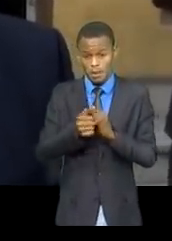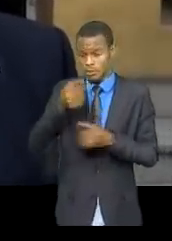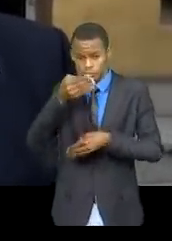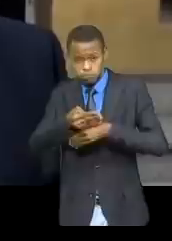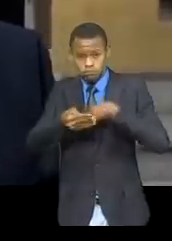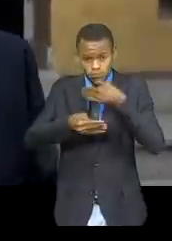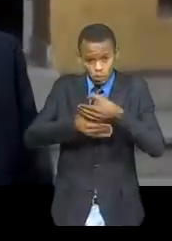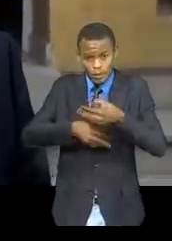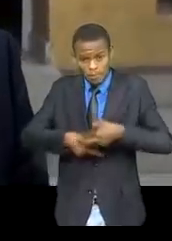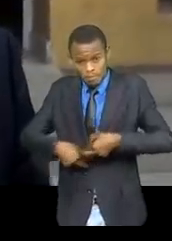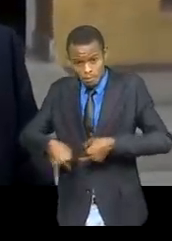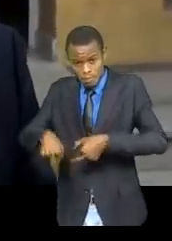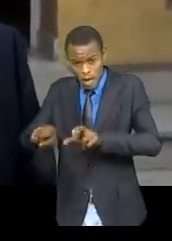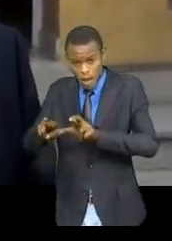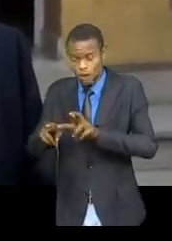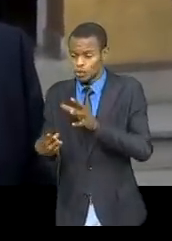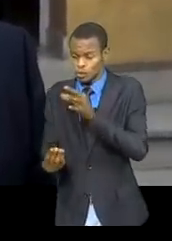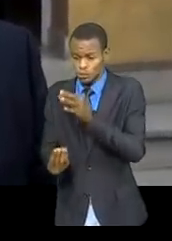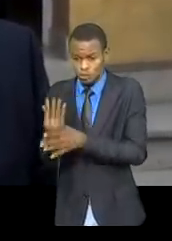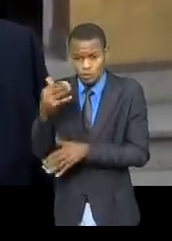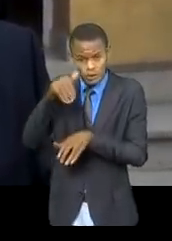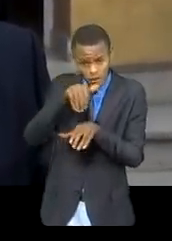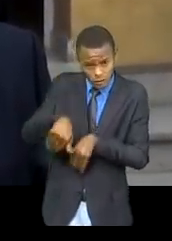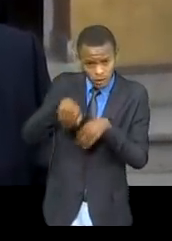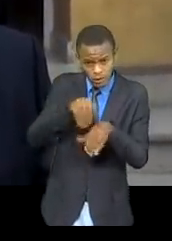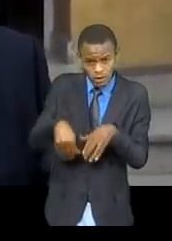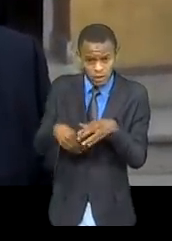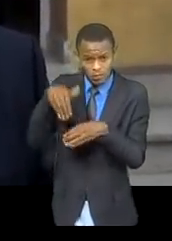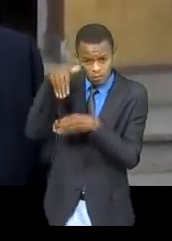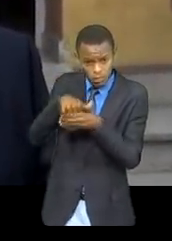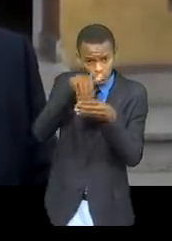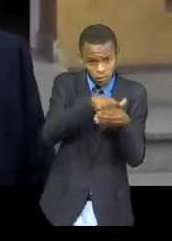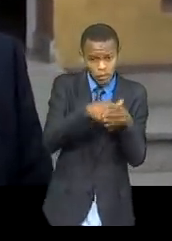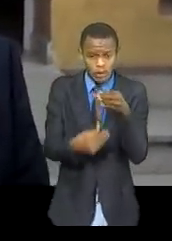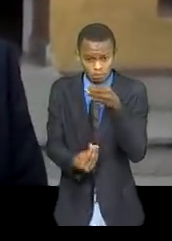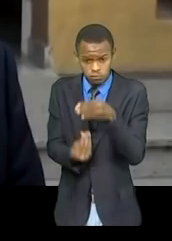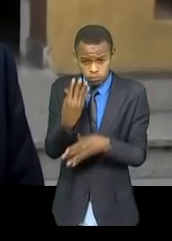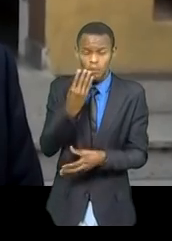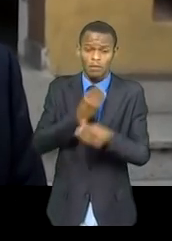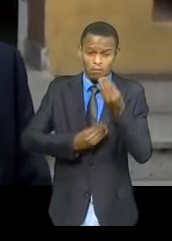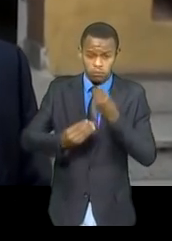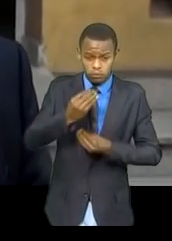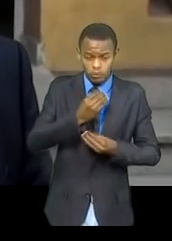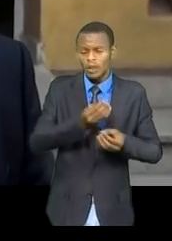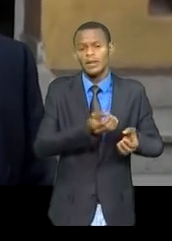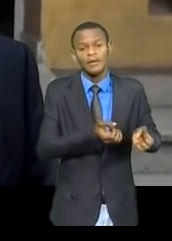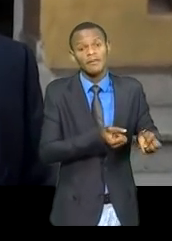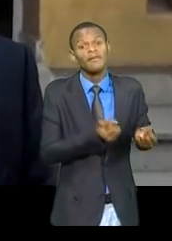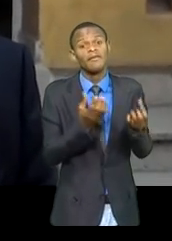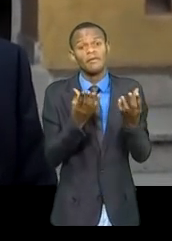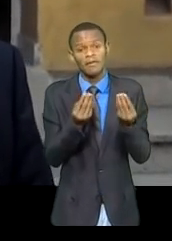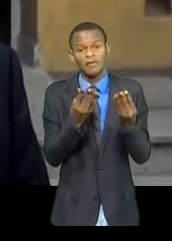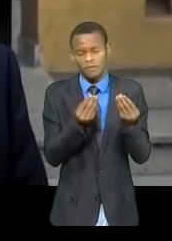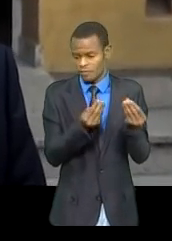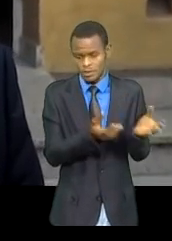entreprises américaines, spécialement en discuter les opportunités qu'il y a dans le secteur agricole, parce que la